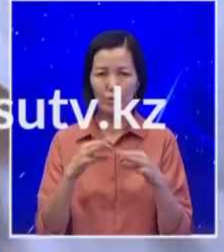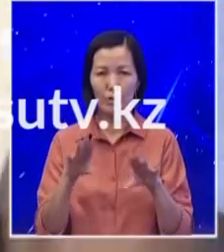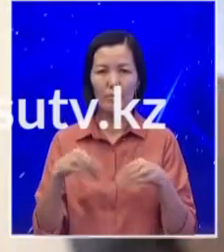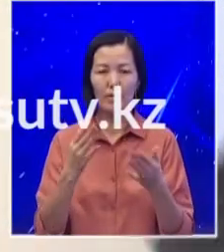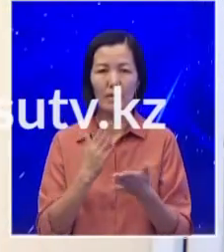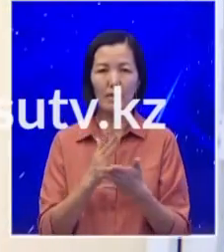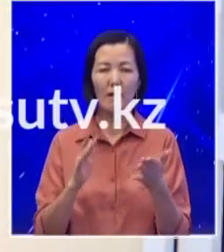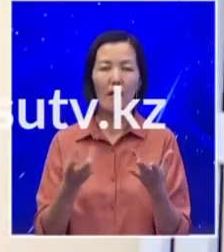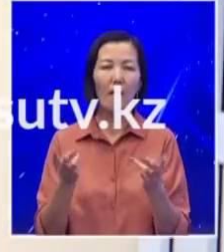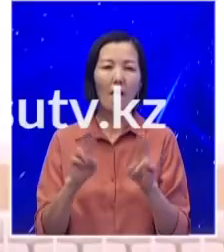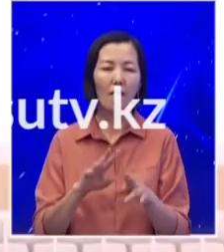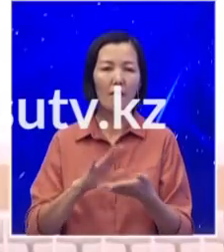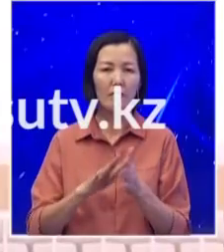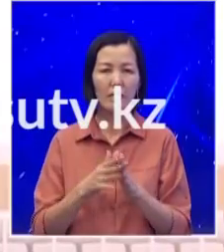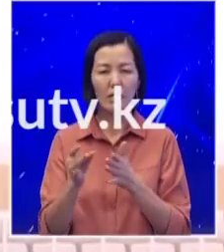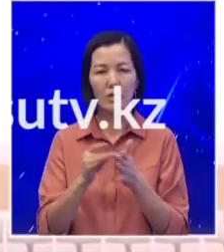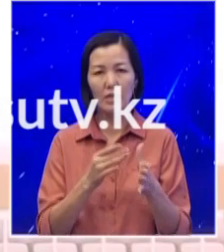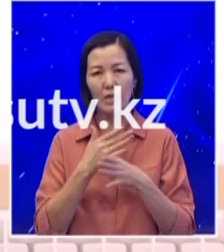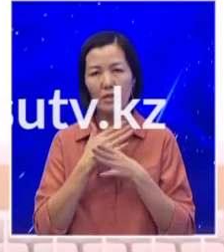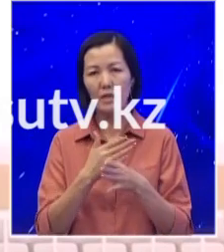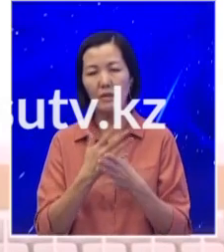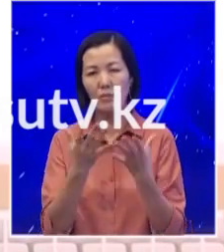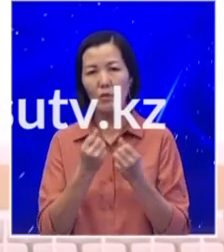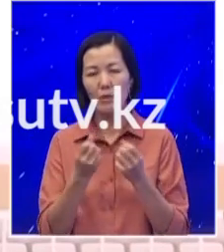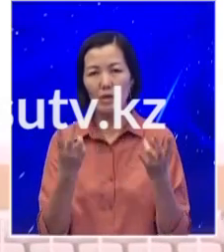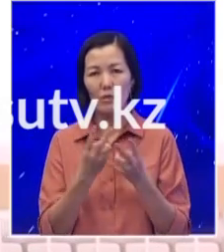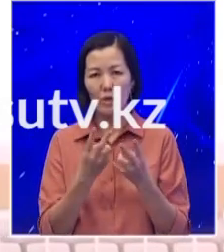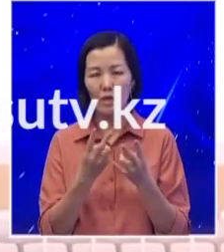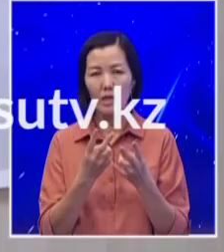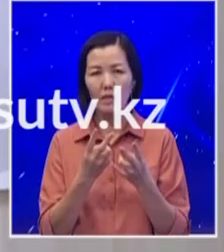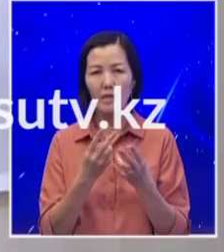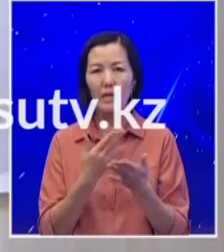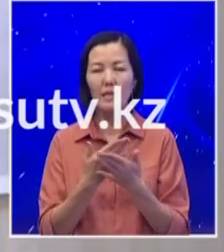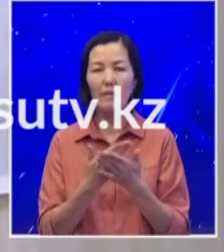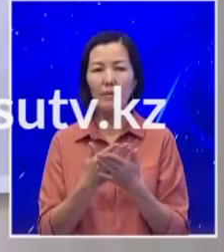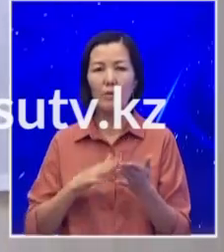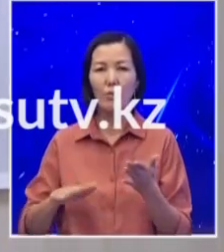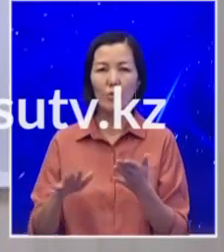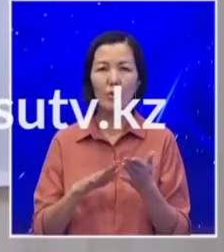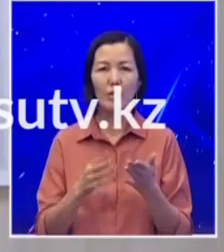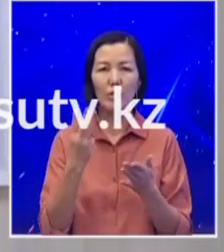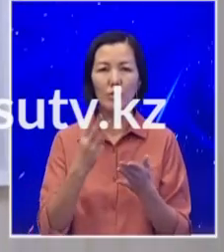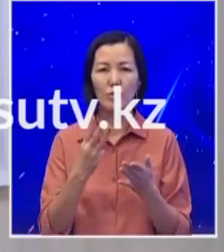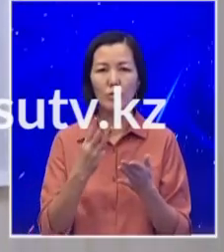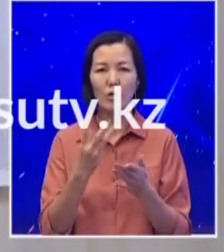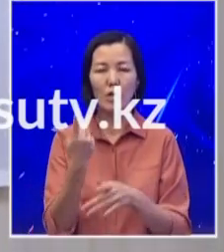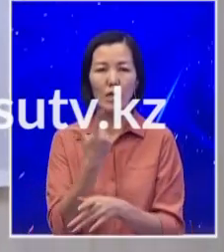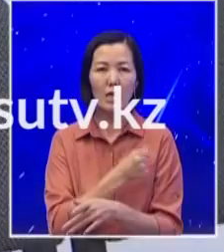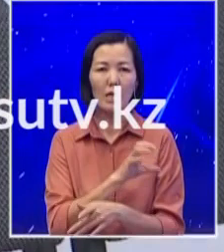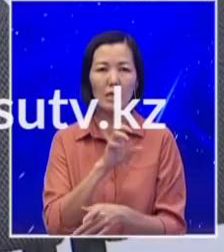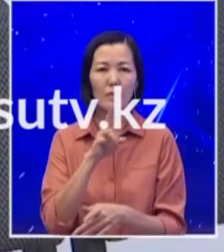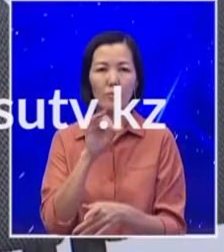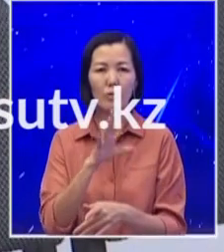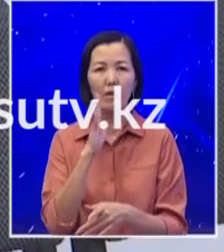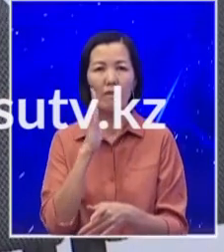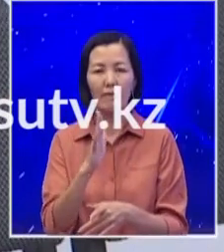отыр. Қалған жағдайда жедел жәрдем көмегіне жүгінуге шақырды. Айта кетерлігі, қазірде өңірде екпенің үш түрі, яғни